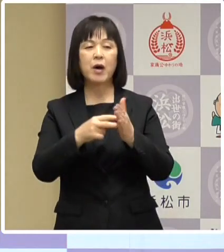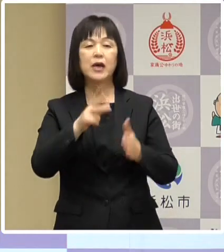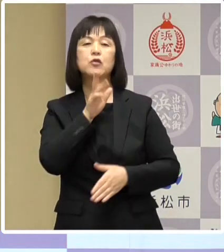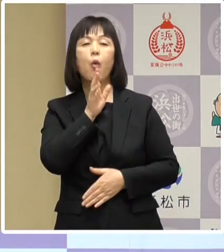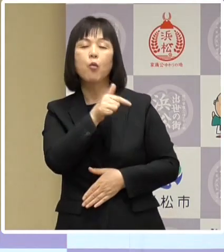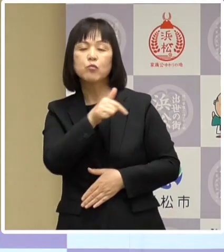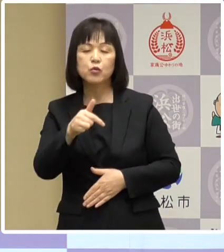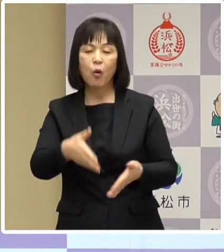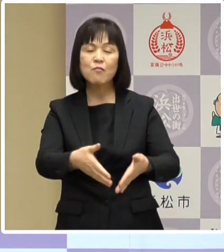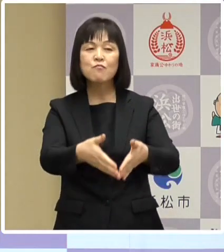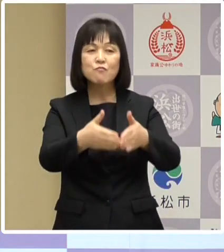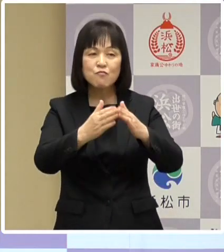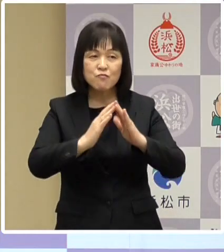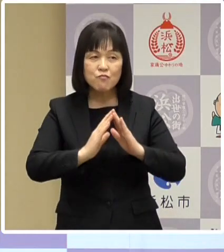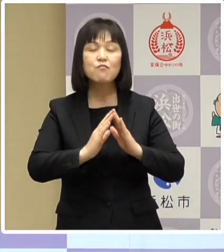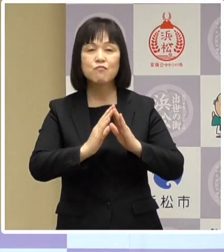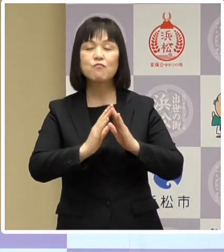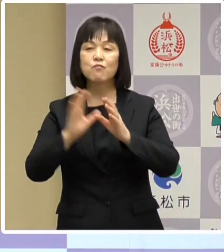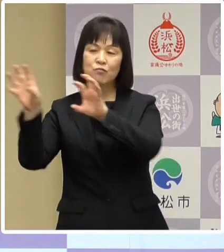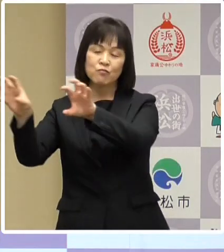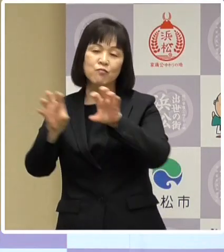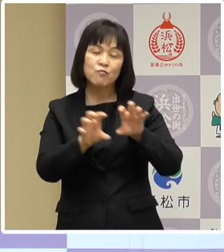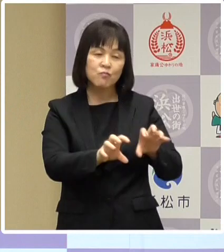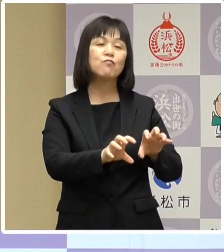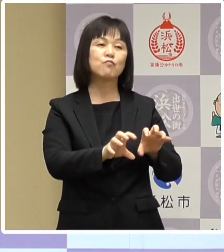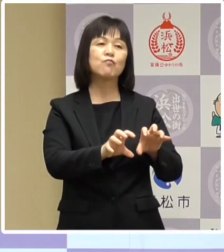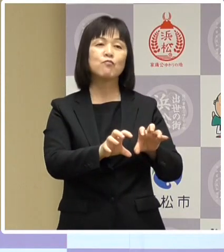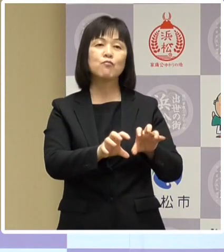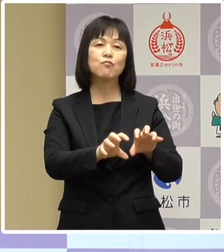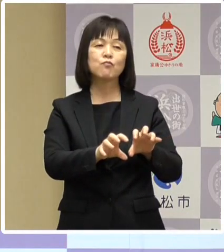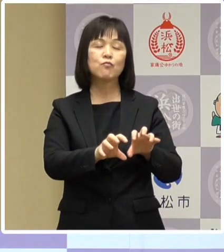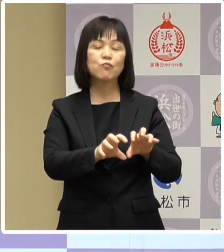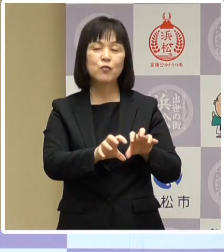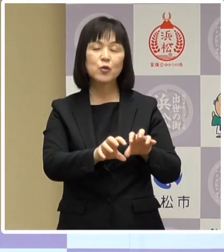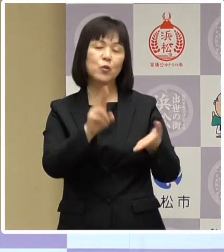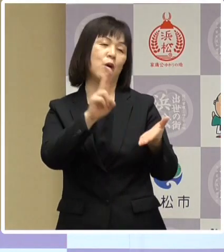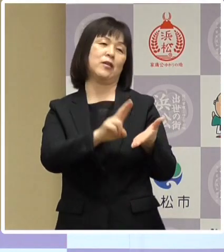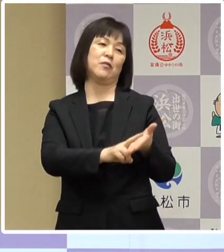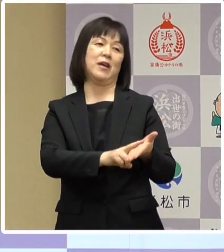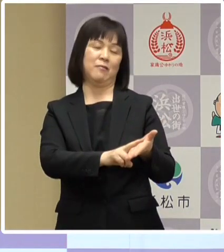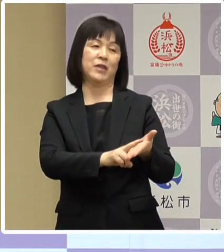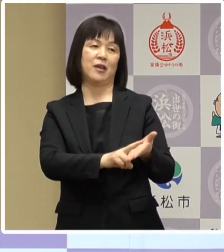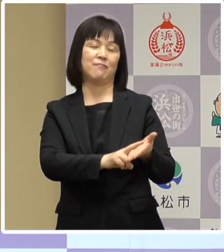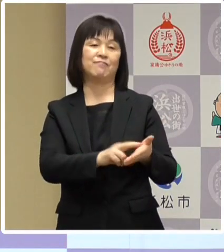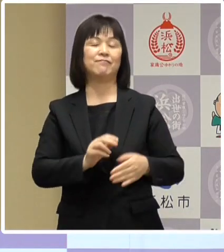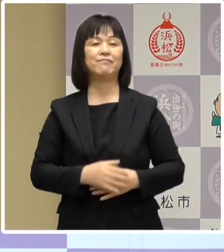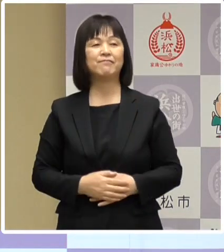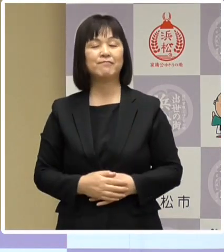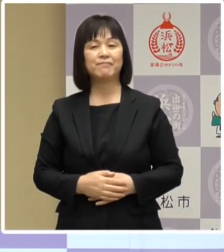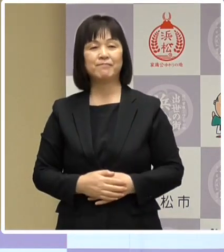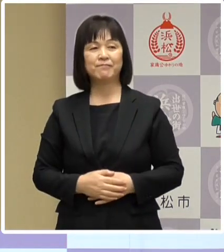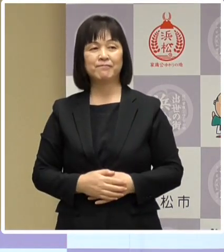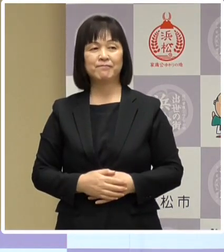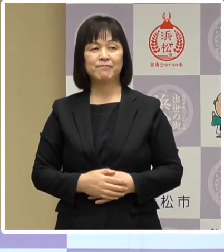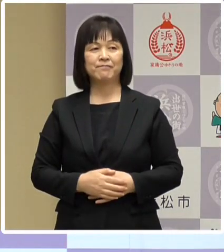に、移していくということをですね、理事会等でもですね、決定をいただいたということでござい